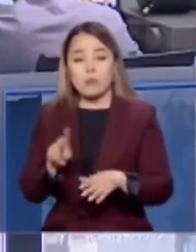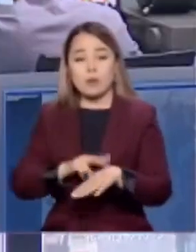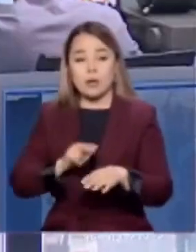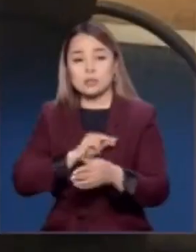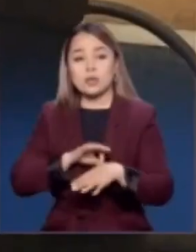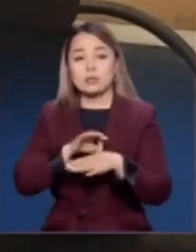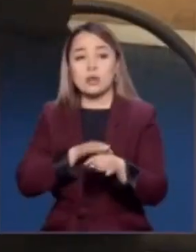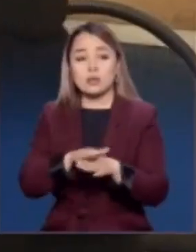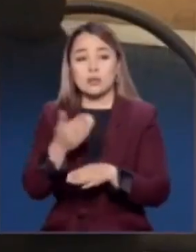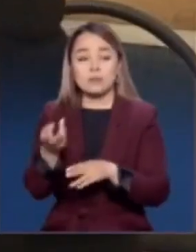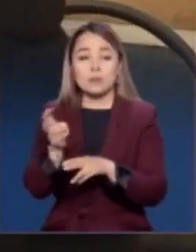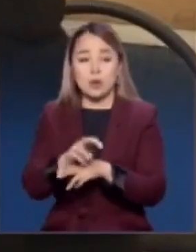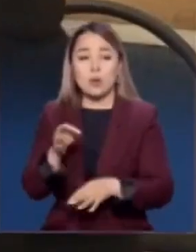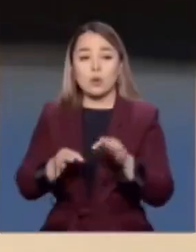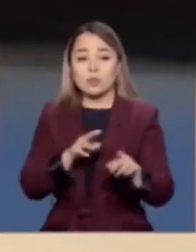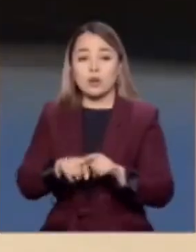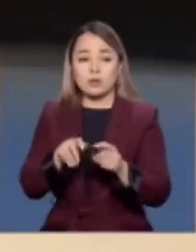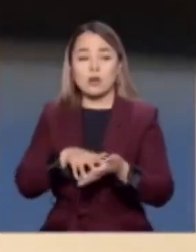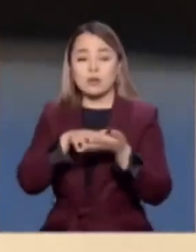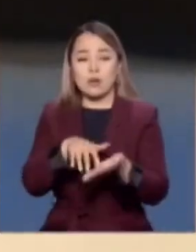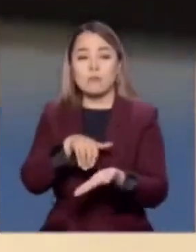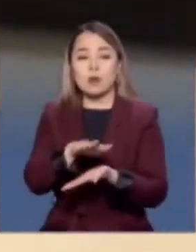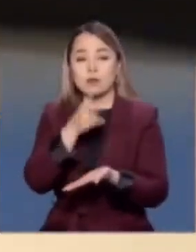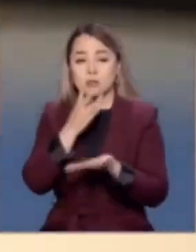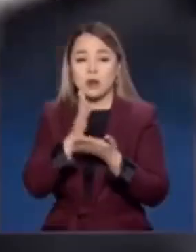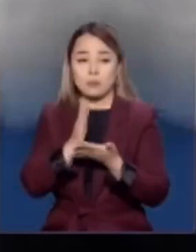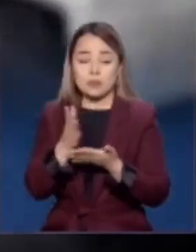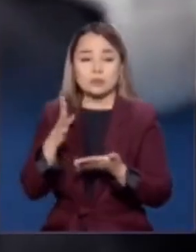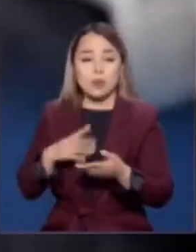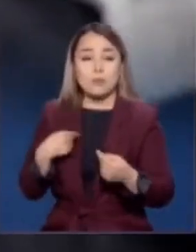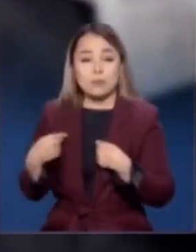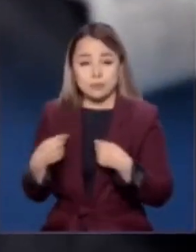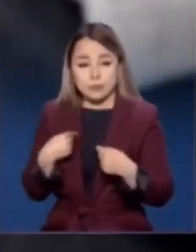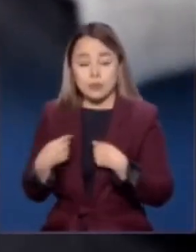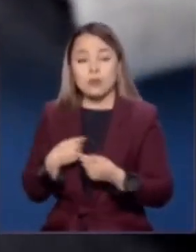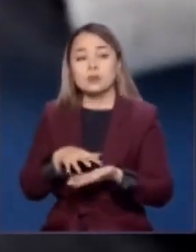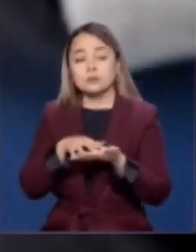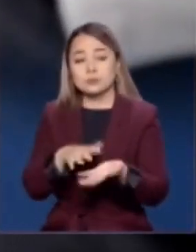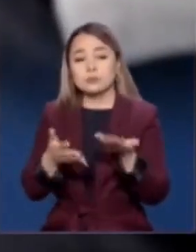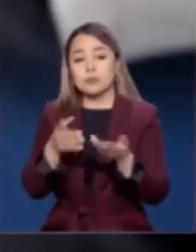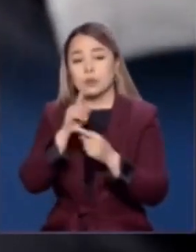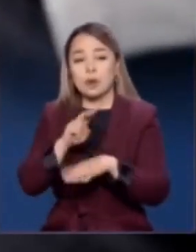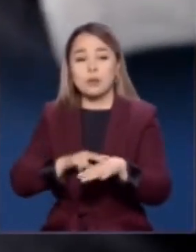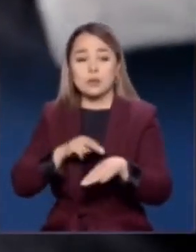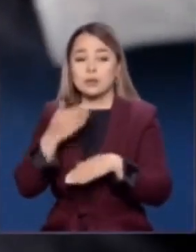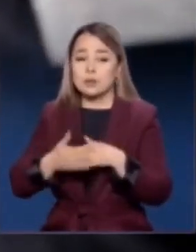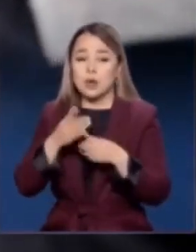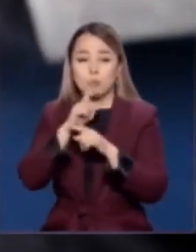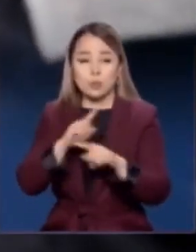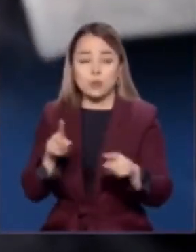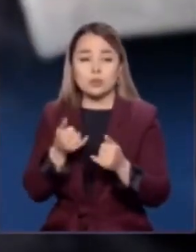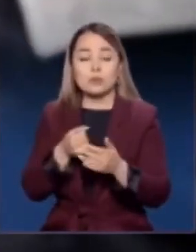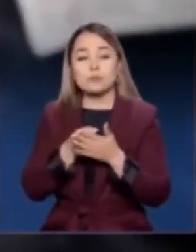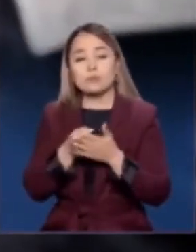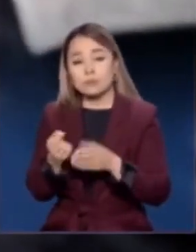қызметкерлері келгеннен кейін іс қозғауға арыз жазудан бас тартады. Ал арыз жазылмаса полиция жазаламайды. Сөйтіп күш